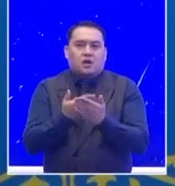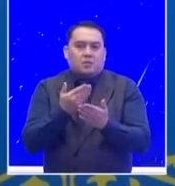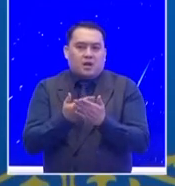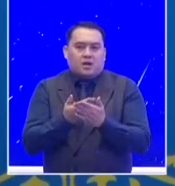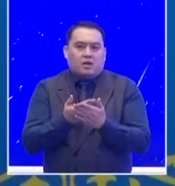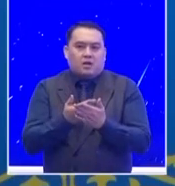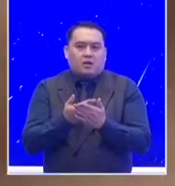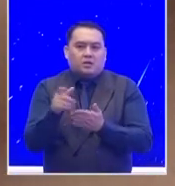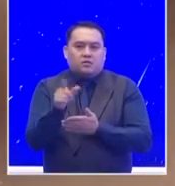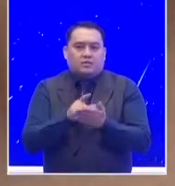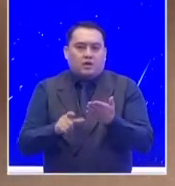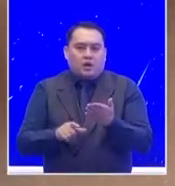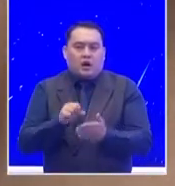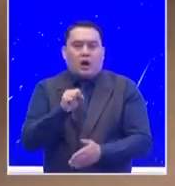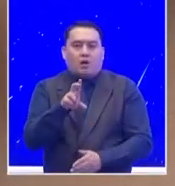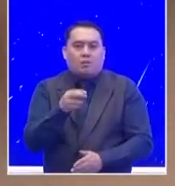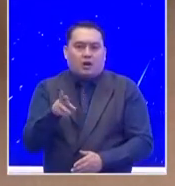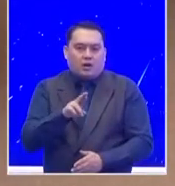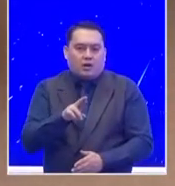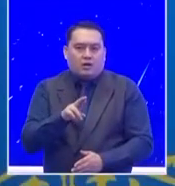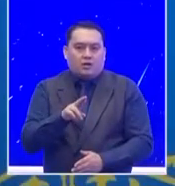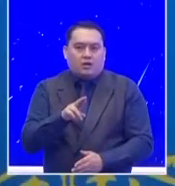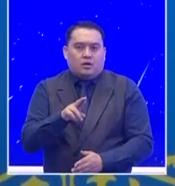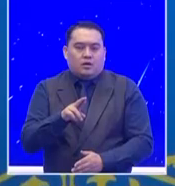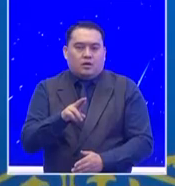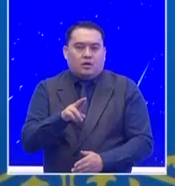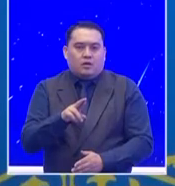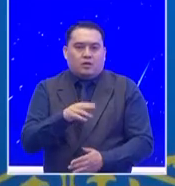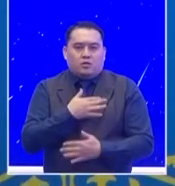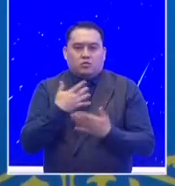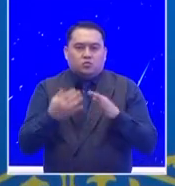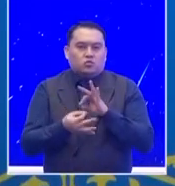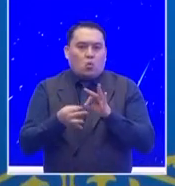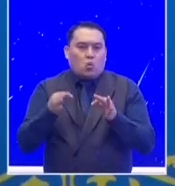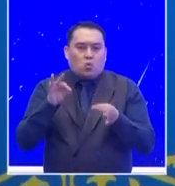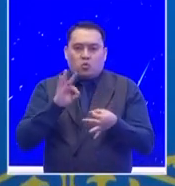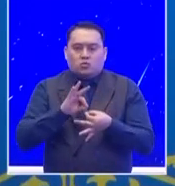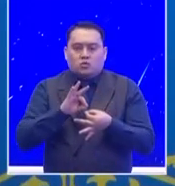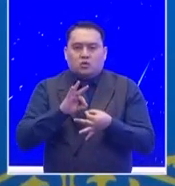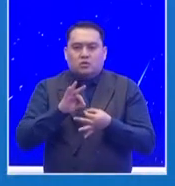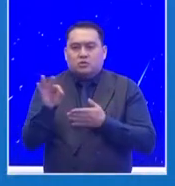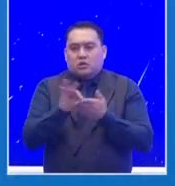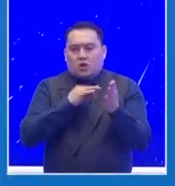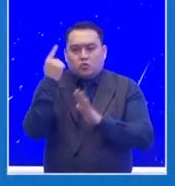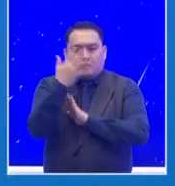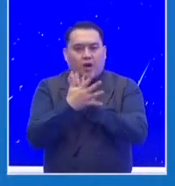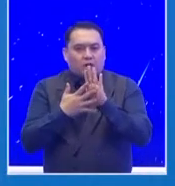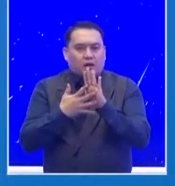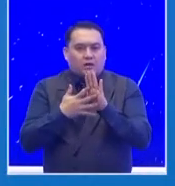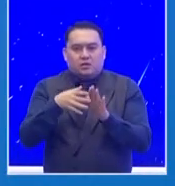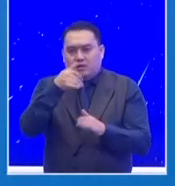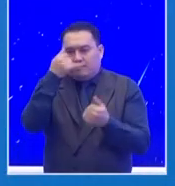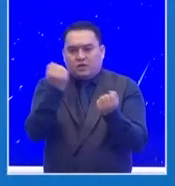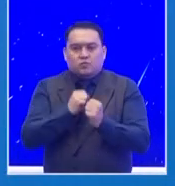10 произведений Абая. У него произведения очень сложные, их сразу понять нельзя.